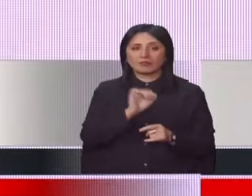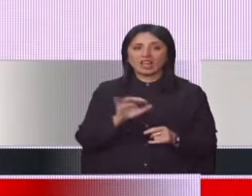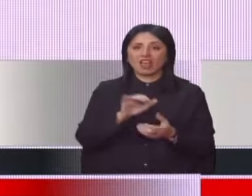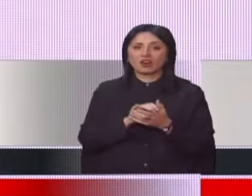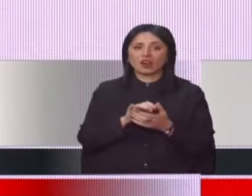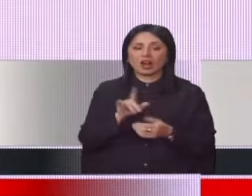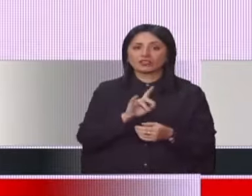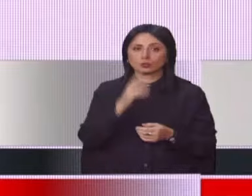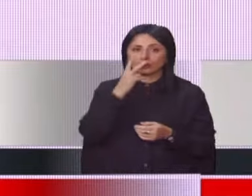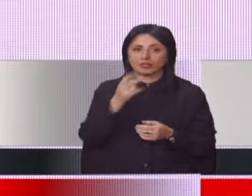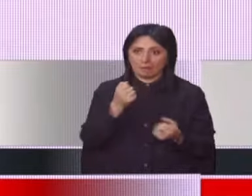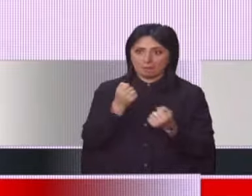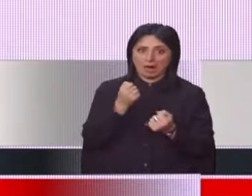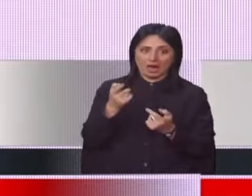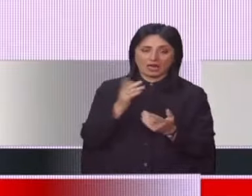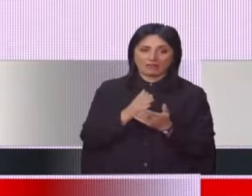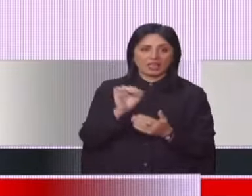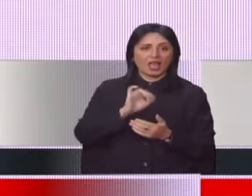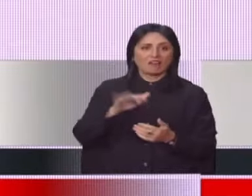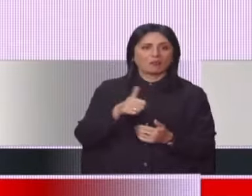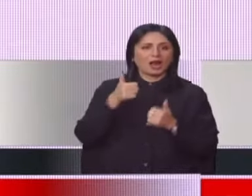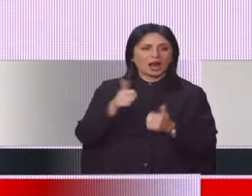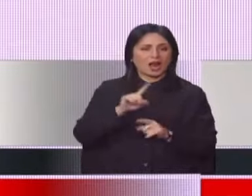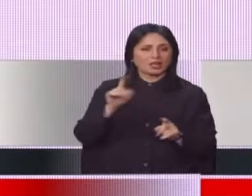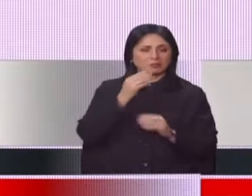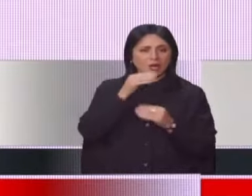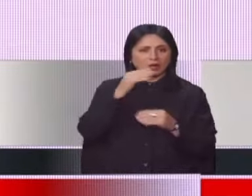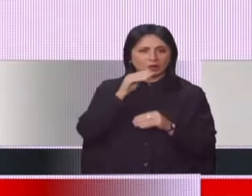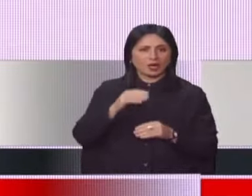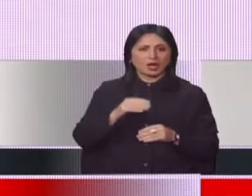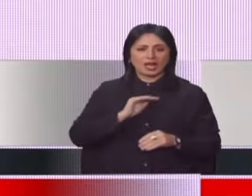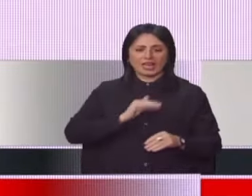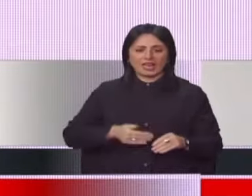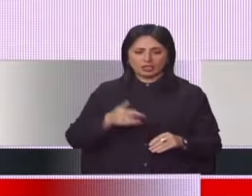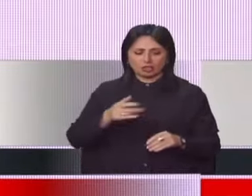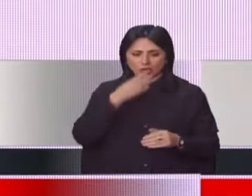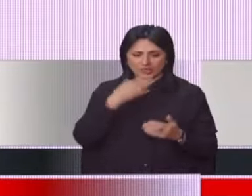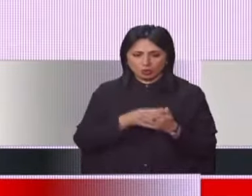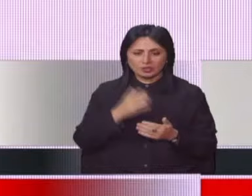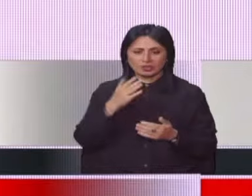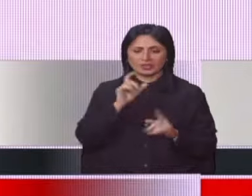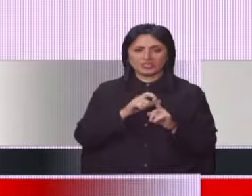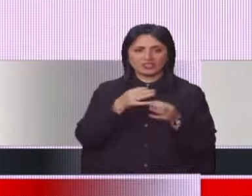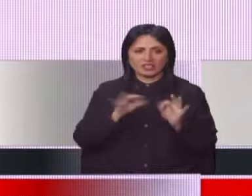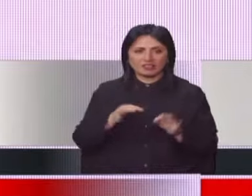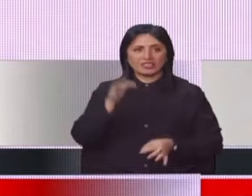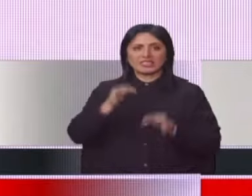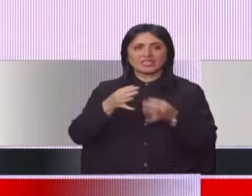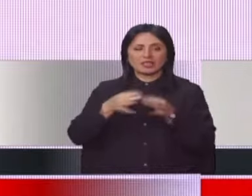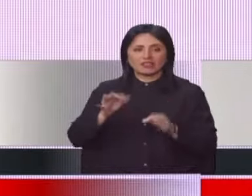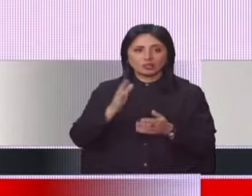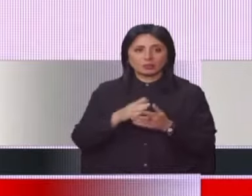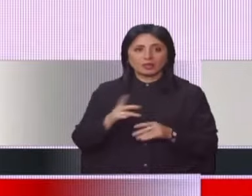როგორც აი ყარ მოცემულობას. ევროპაში არის ძალიან კარგი რაღაცები, როგორც კერძო საკუთრება, სიტყვის თავისუფლება, სამართლის სასამართლო, მაგრამ არის ისაც,